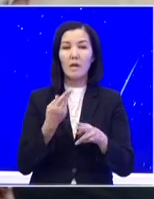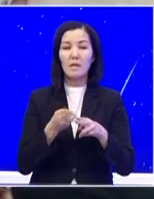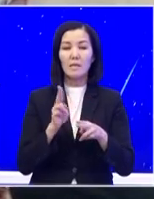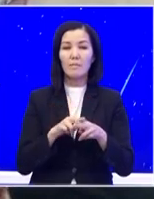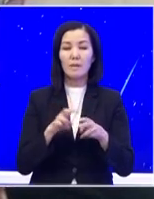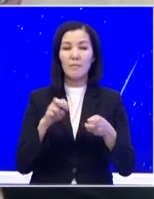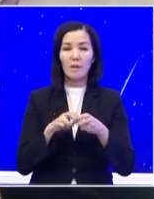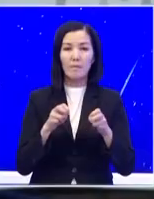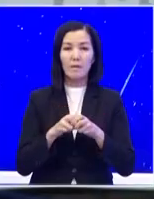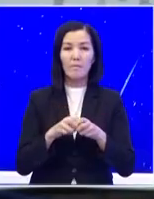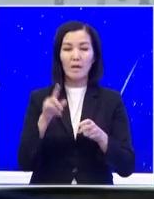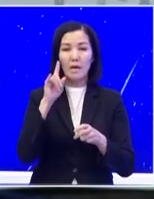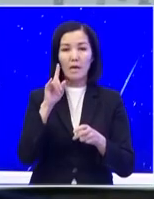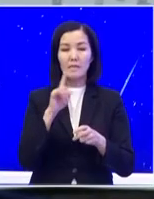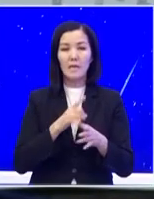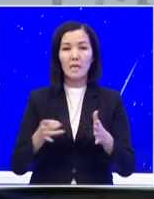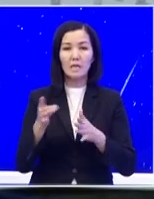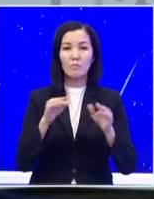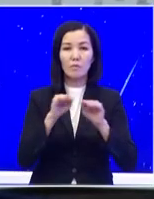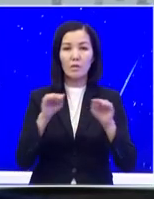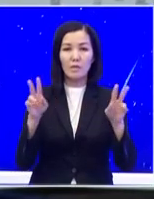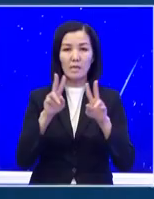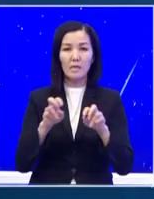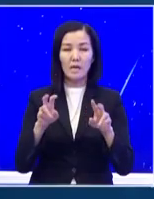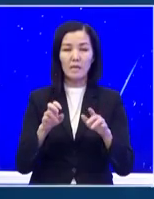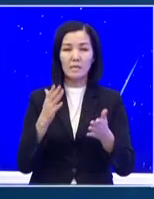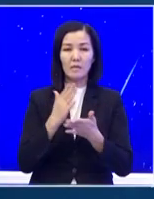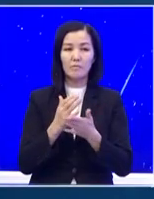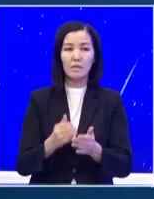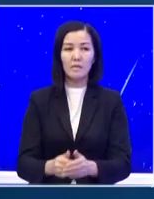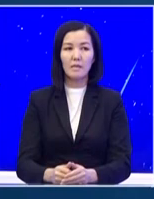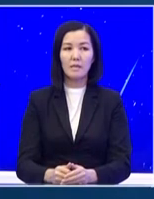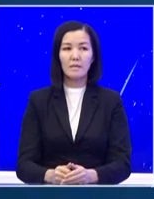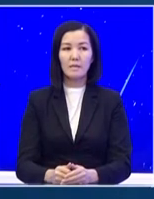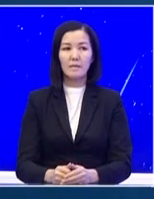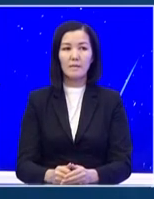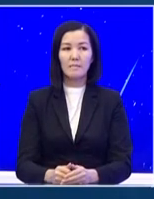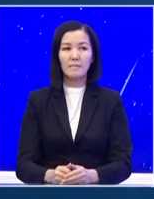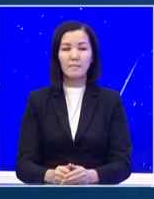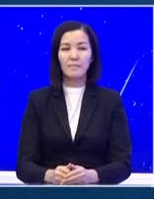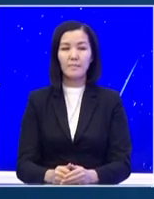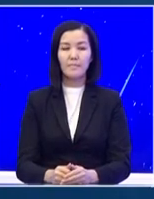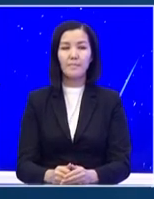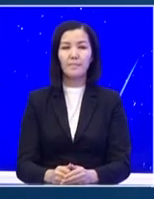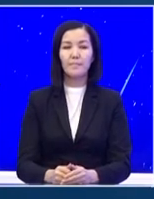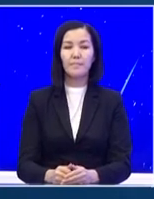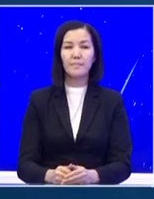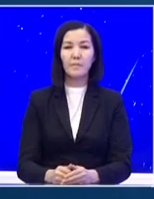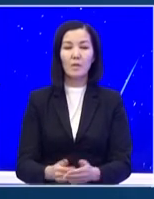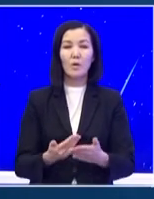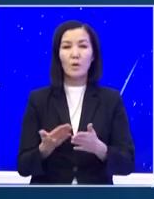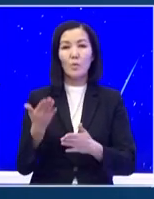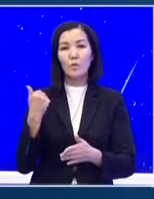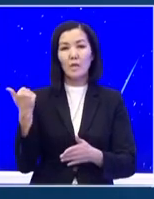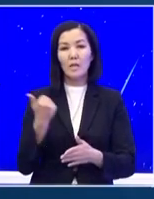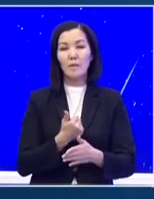бұл мәселе қазір республикалық деңгейде қарастырылып жатыр. На прошлой неделе у нас проходило совещание с участием. Өткен